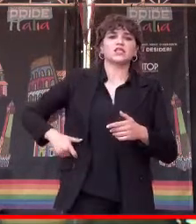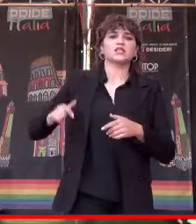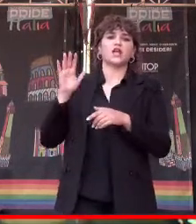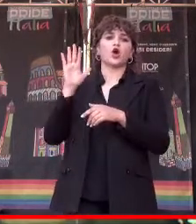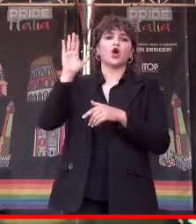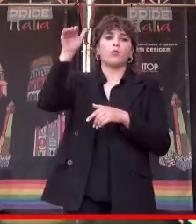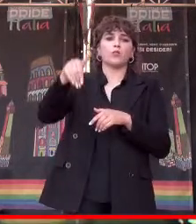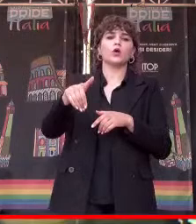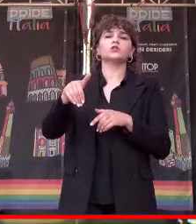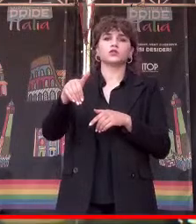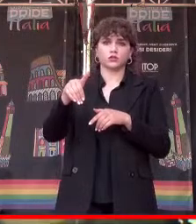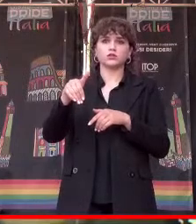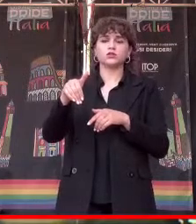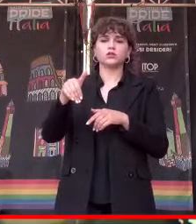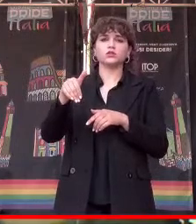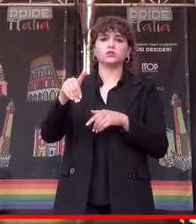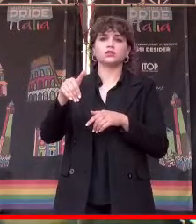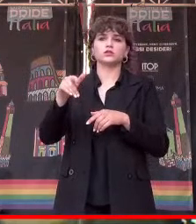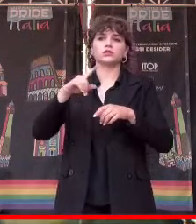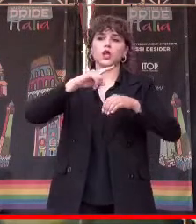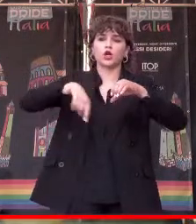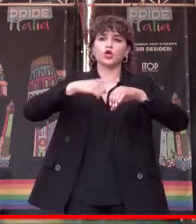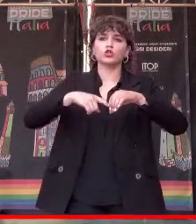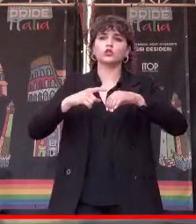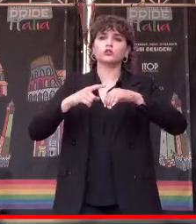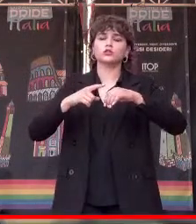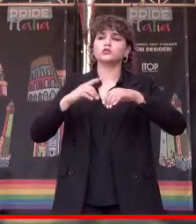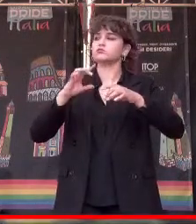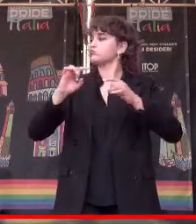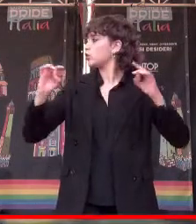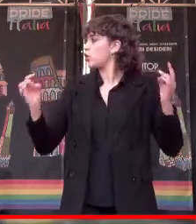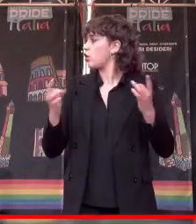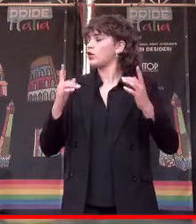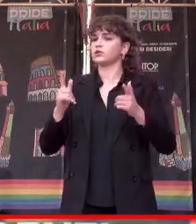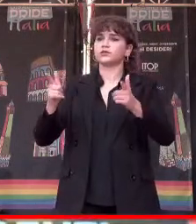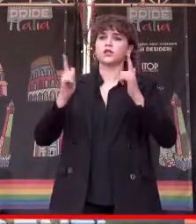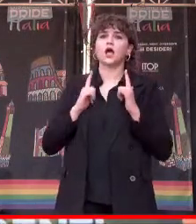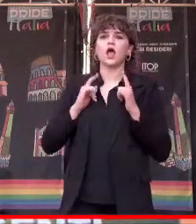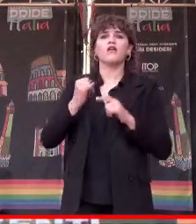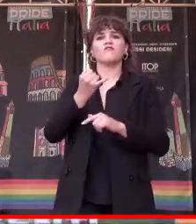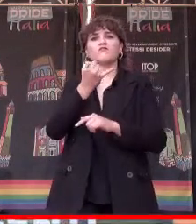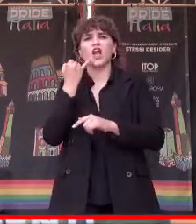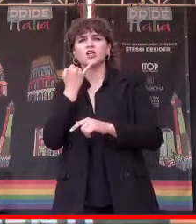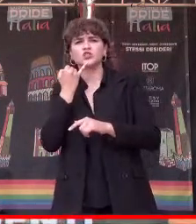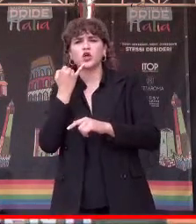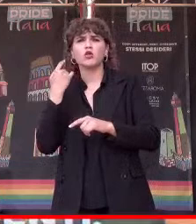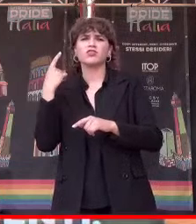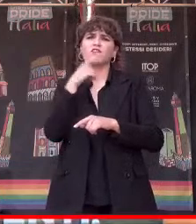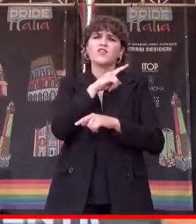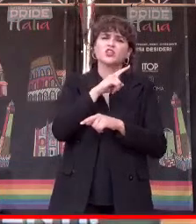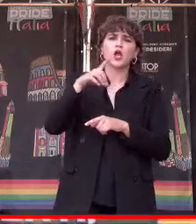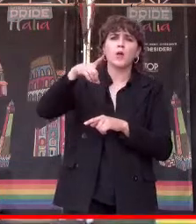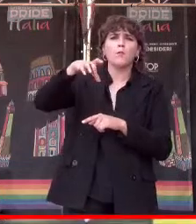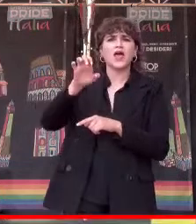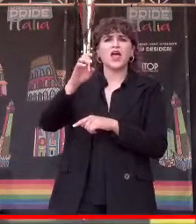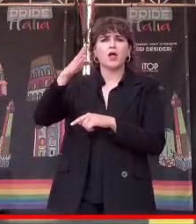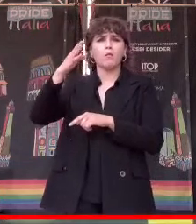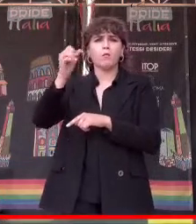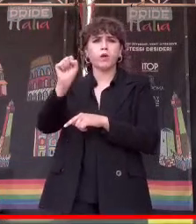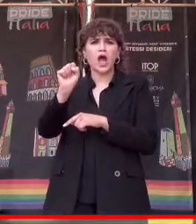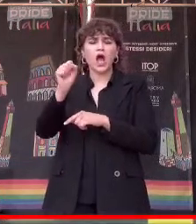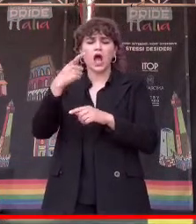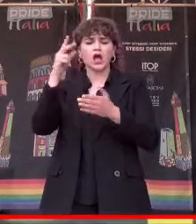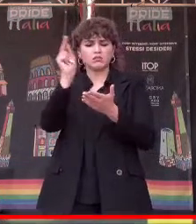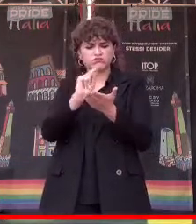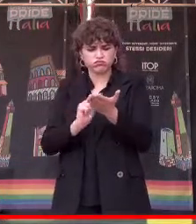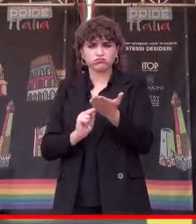Riccardo Varrone, che è stato con noi. Isabella, è stato facile o difficile? È facile o difficile fare un PEBA? Dillo, che poi allora, ti intanto, seguiranno tutti i comuni sì,